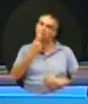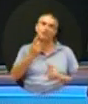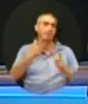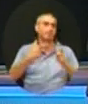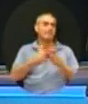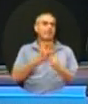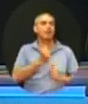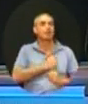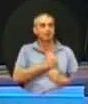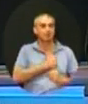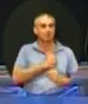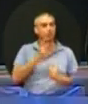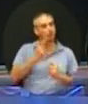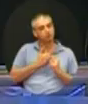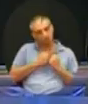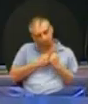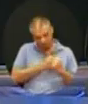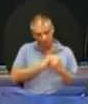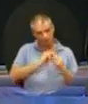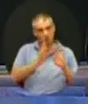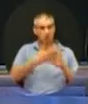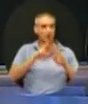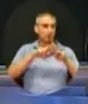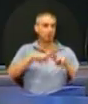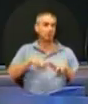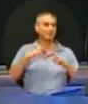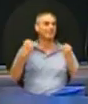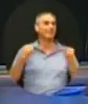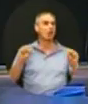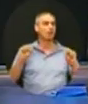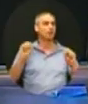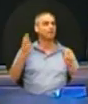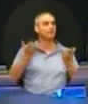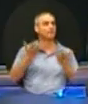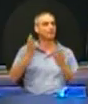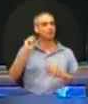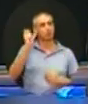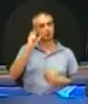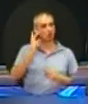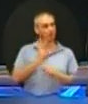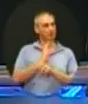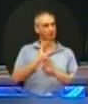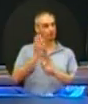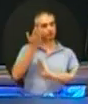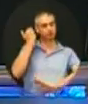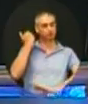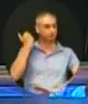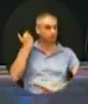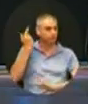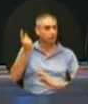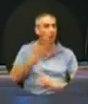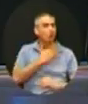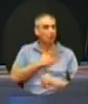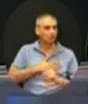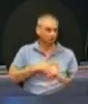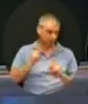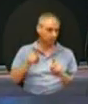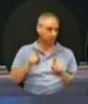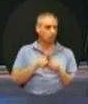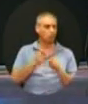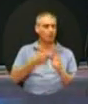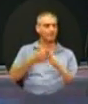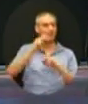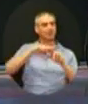מפלגה דתית הוא נלחם בכל שרידי החילוניות וגישה טורקית קלאסית שקדמה לו הוא רוצה למצב את עצמו